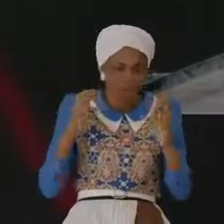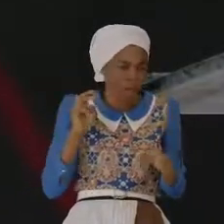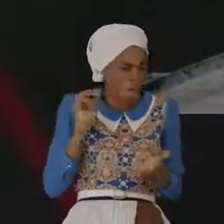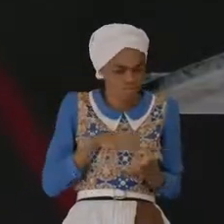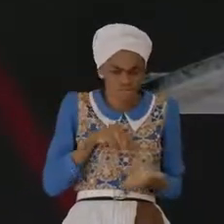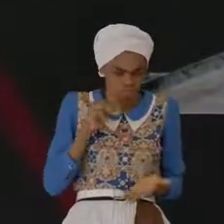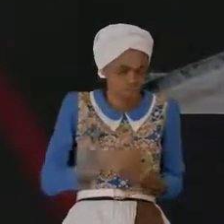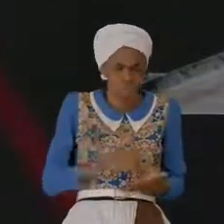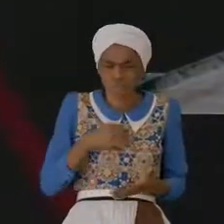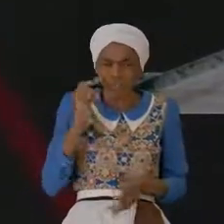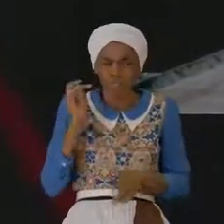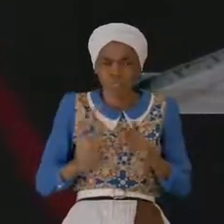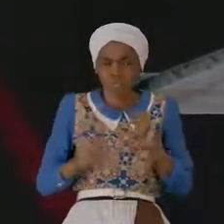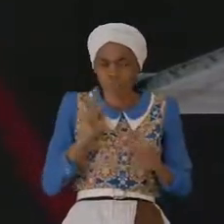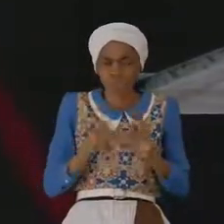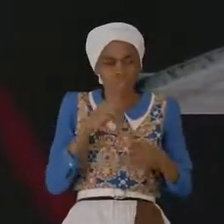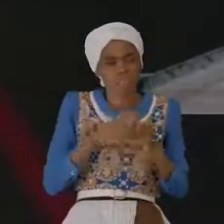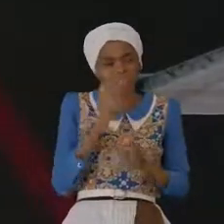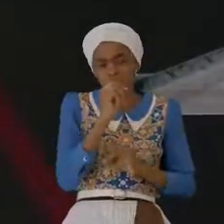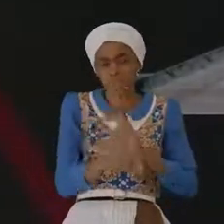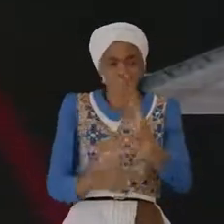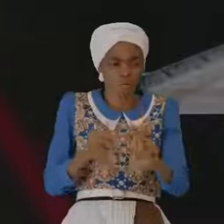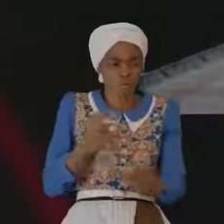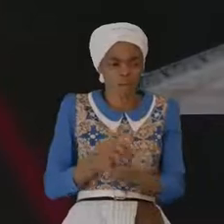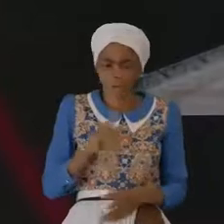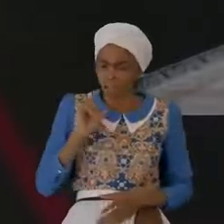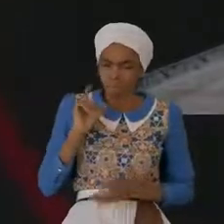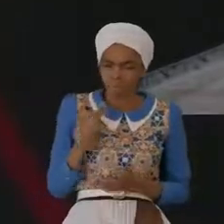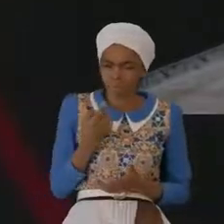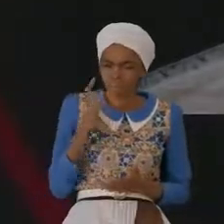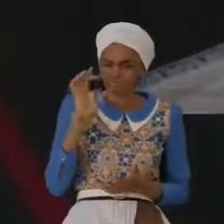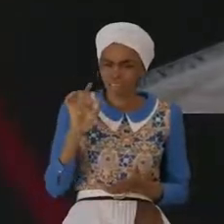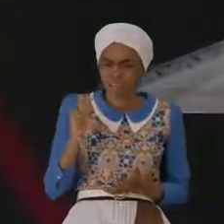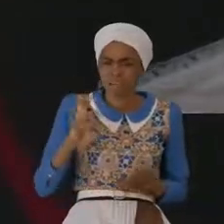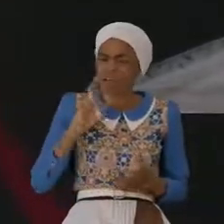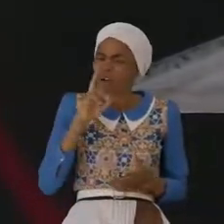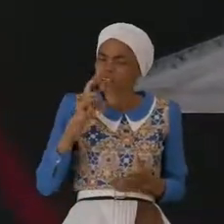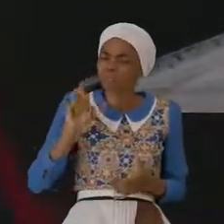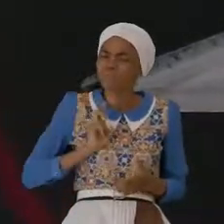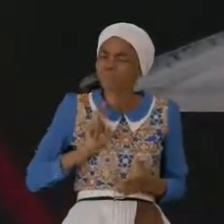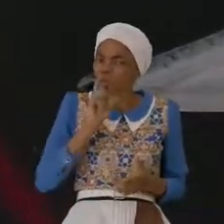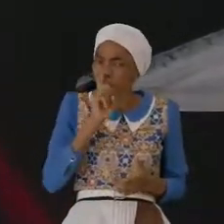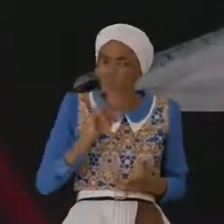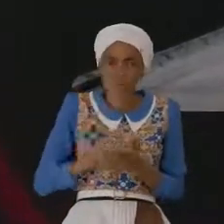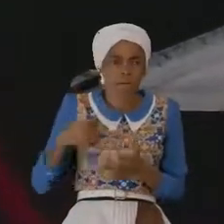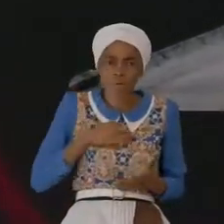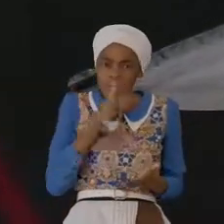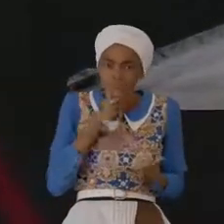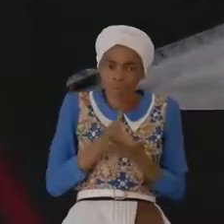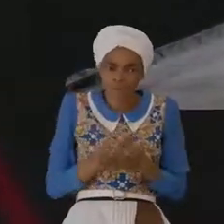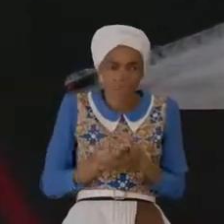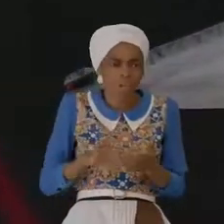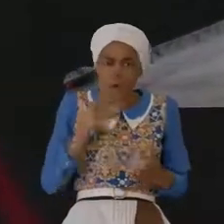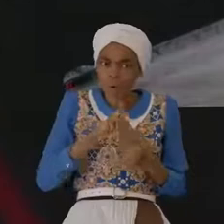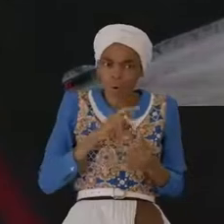Et les gens, les milliers de personnes dans le monde nous disent que, est-ce que vous êtes sûr? Est-ce que cette